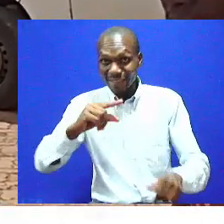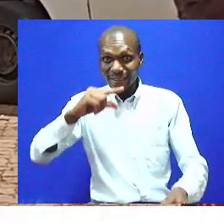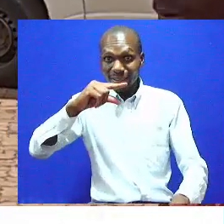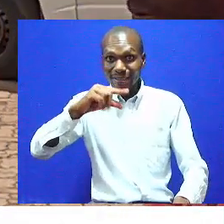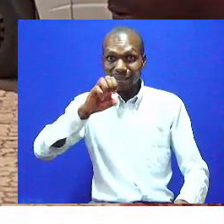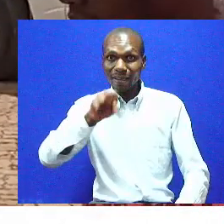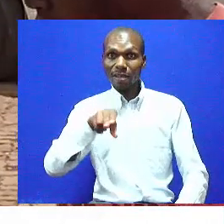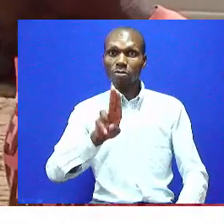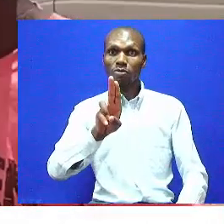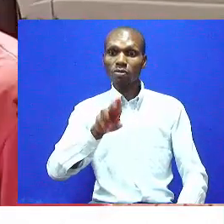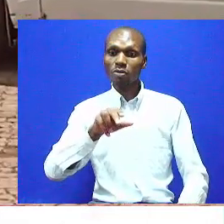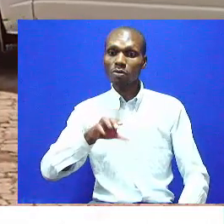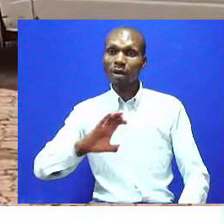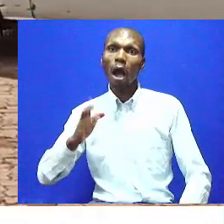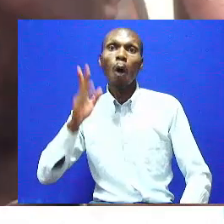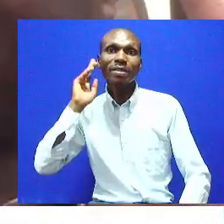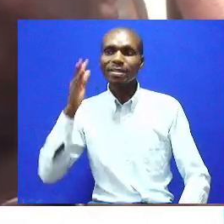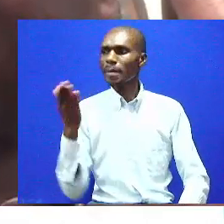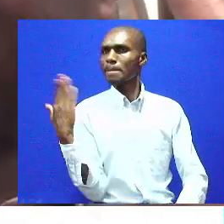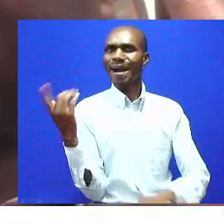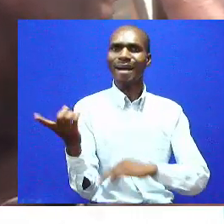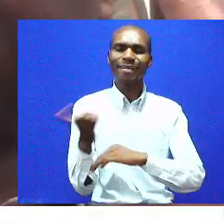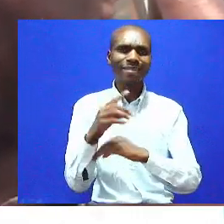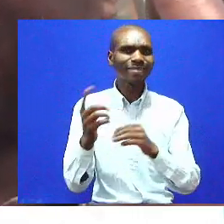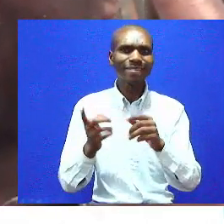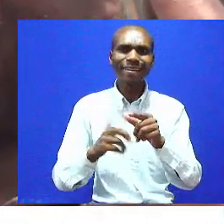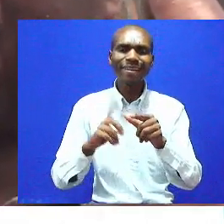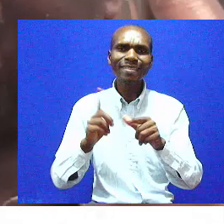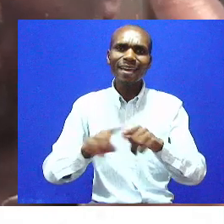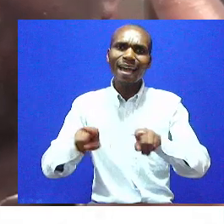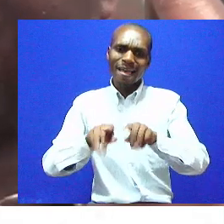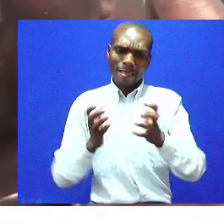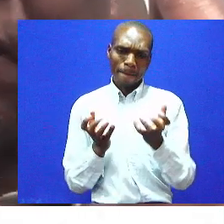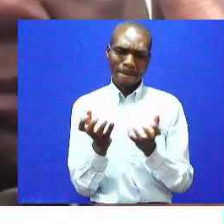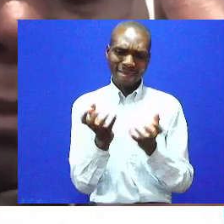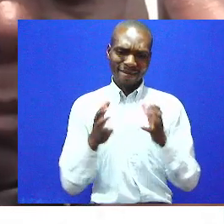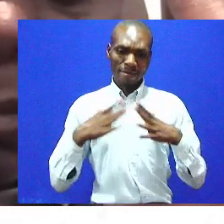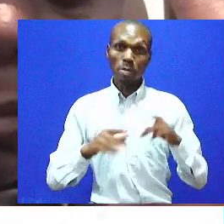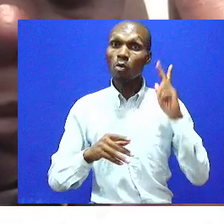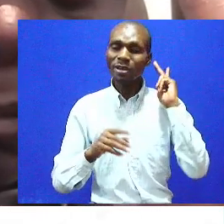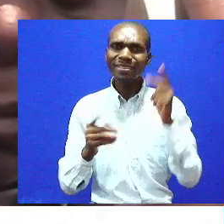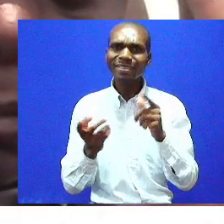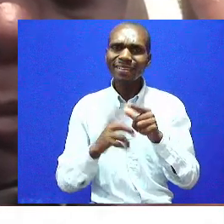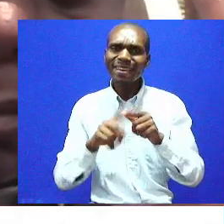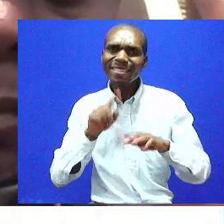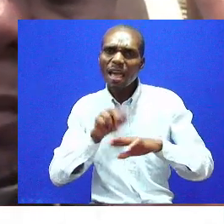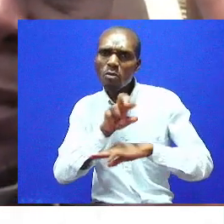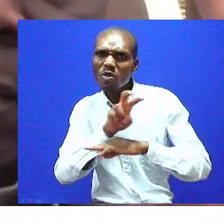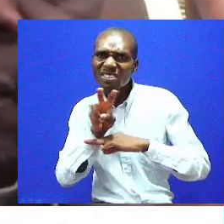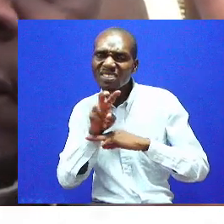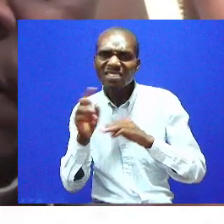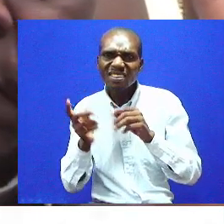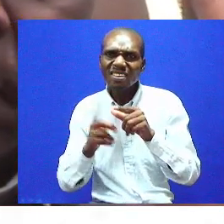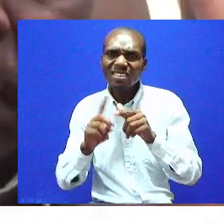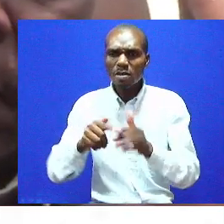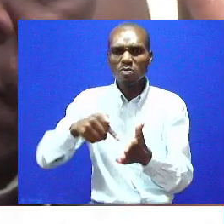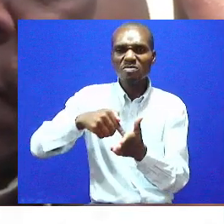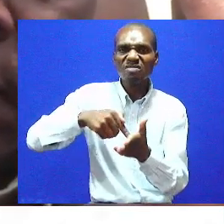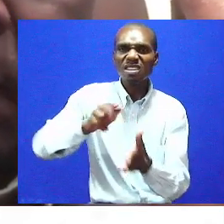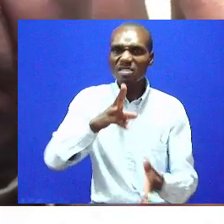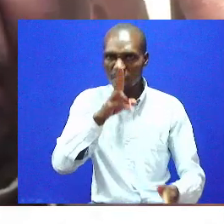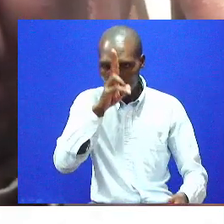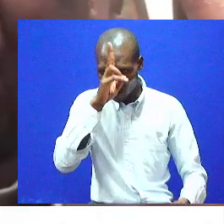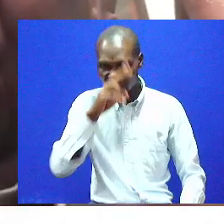basi kaunti ya Kisii ya samatuko ahidire. Sisi kama wanabiashara wa Kisii, tukiona muna tuletea machesi hapa